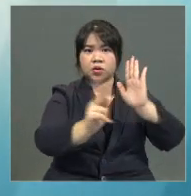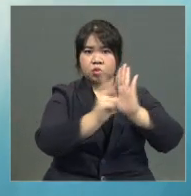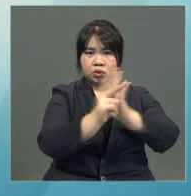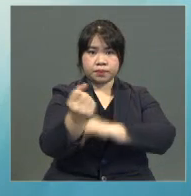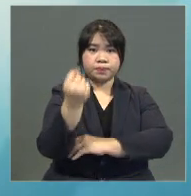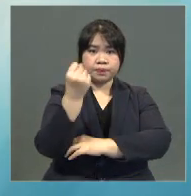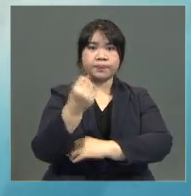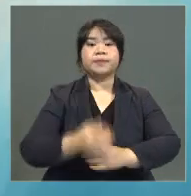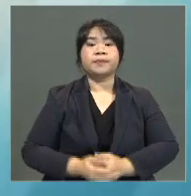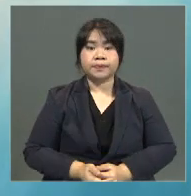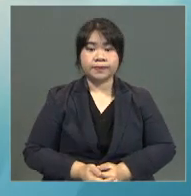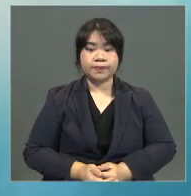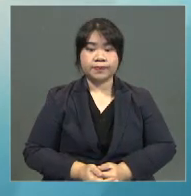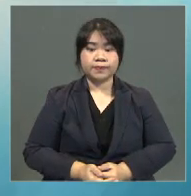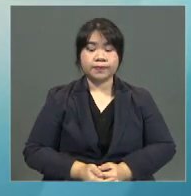งวดอกด้วย